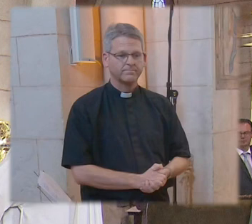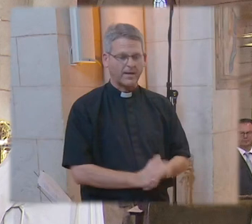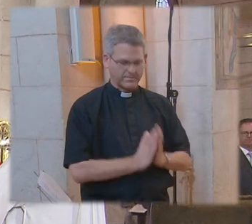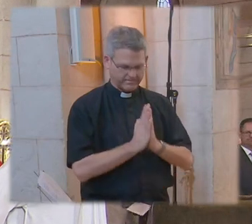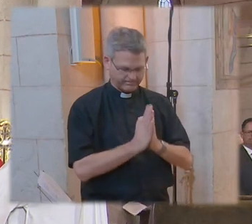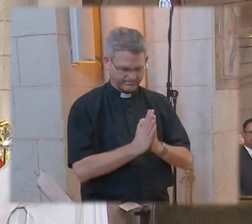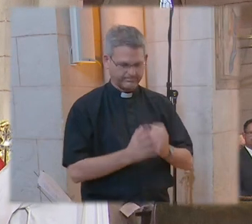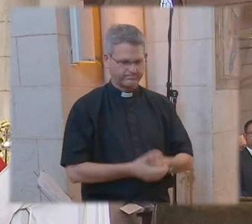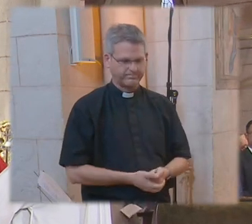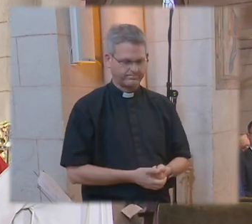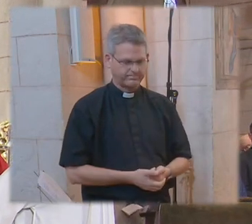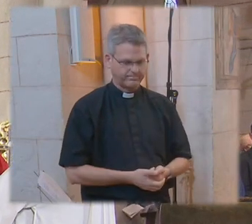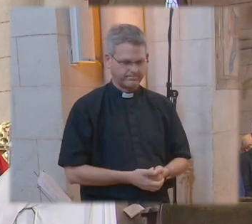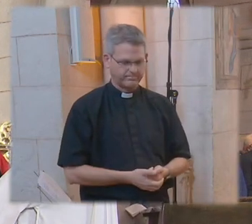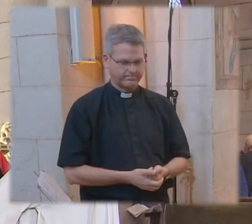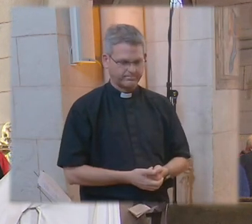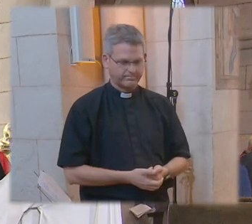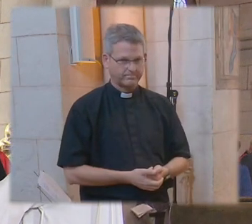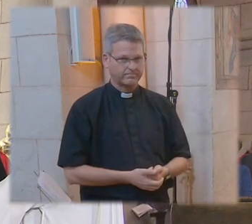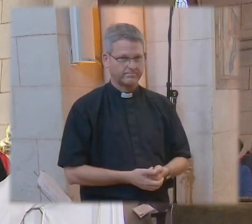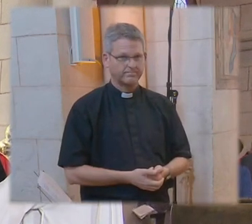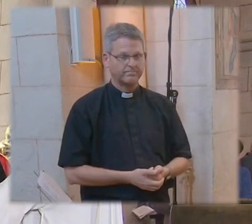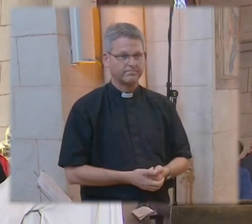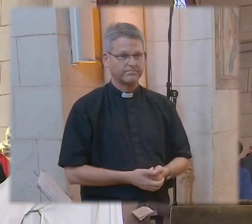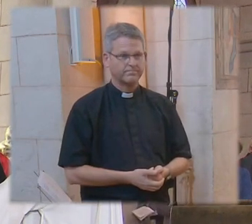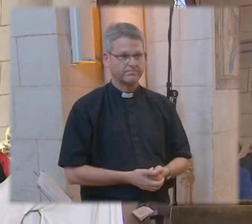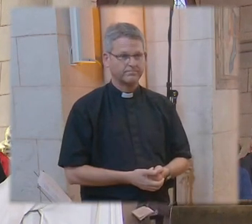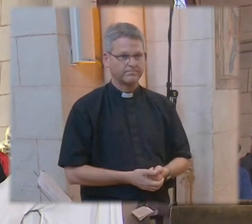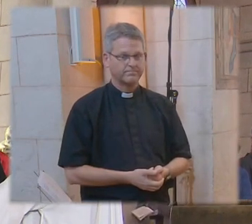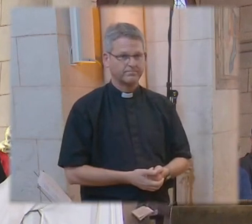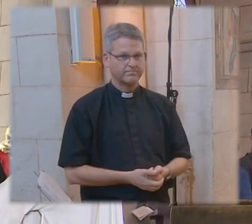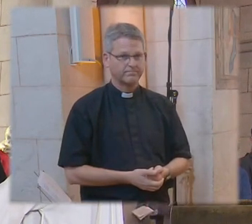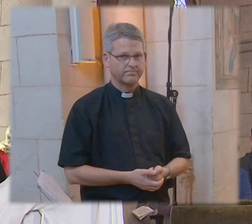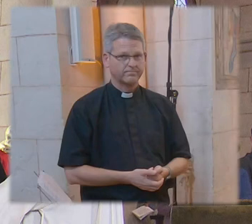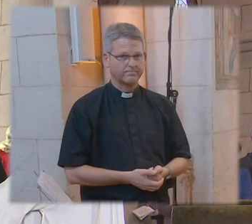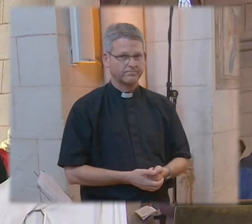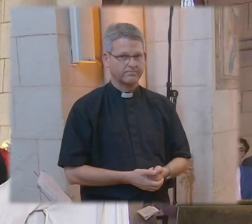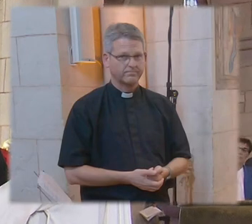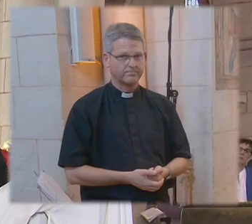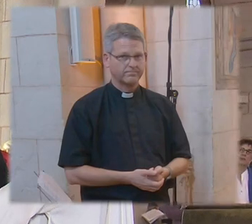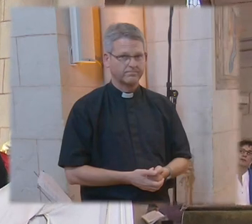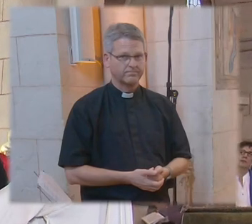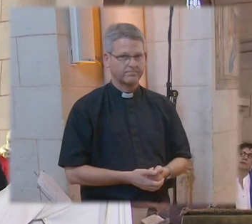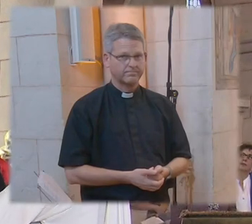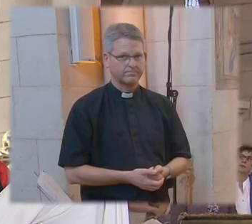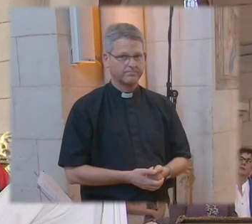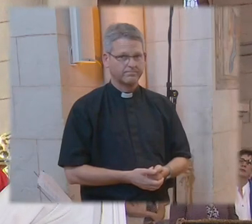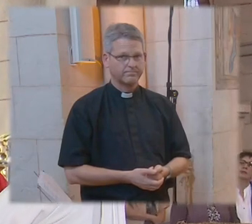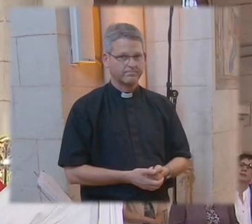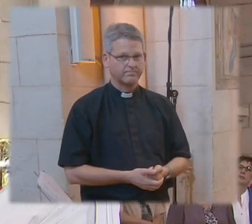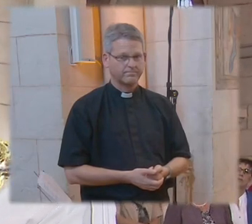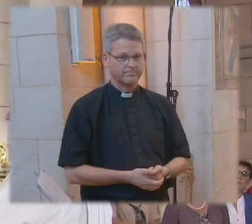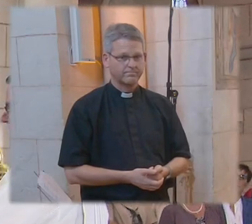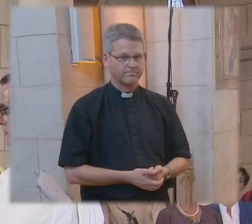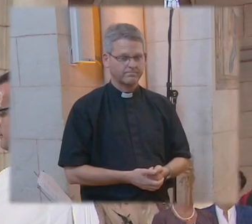Geistes. Amen. Gegeben zu Rom bei St. Peter am 20. August im Jahr des Herrn